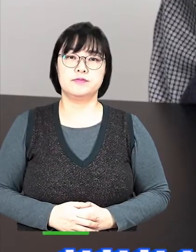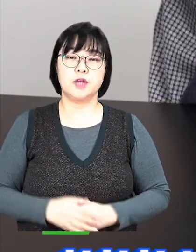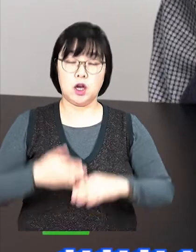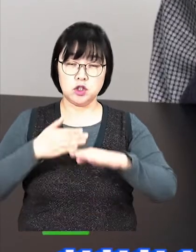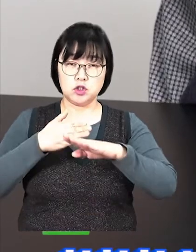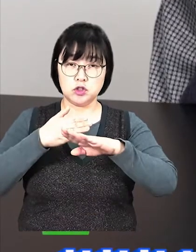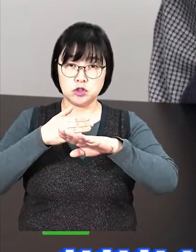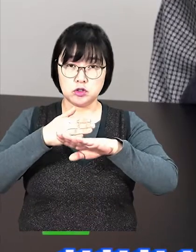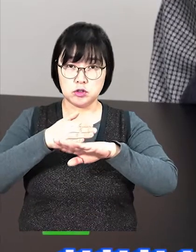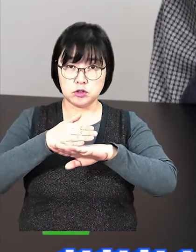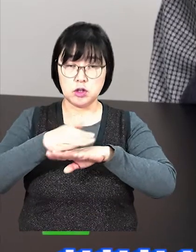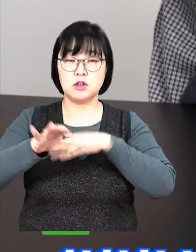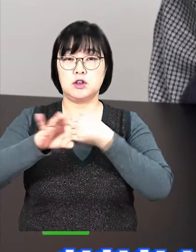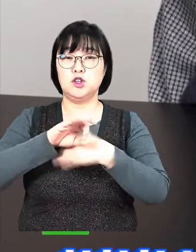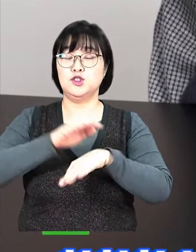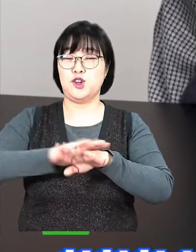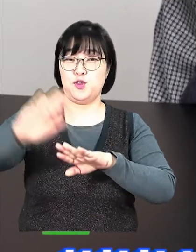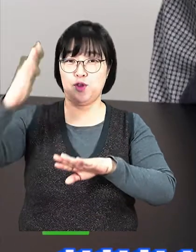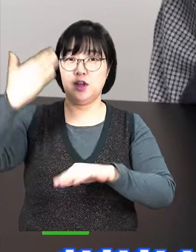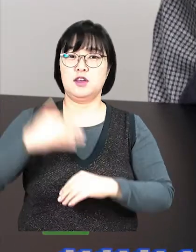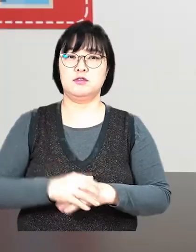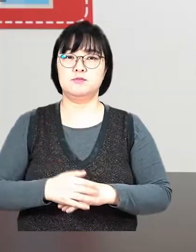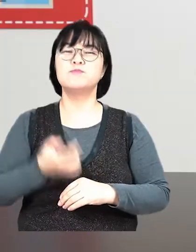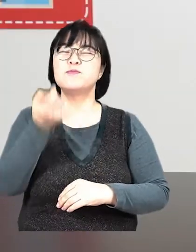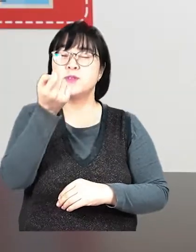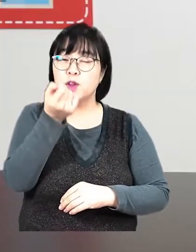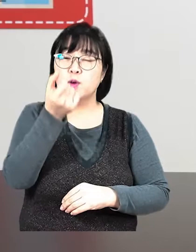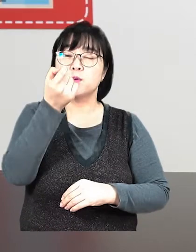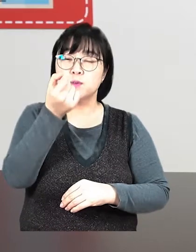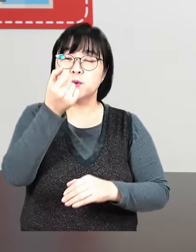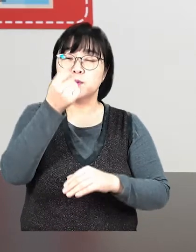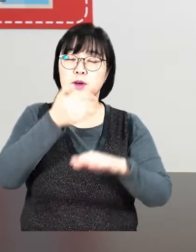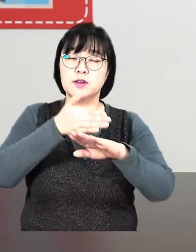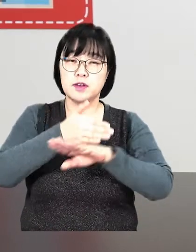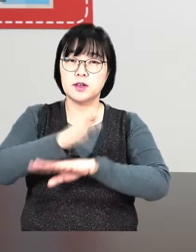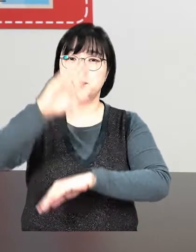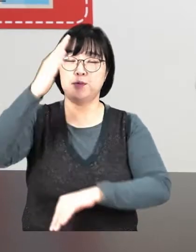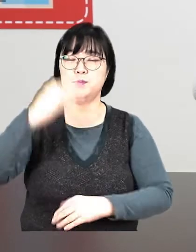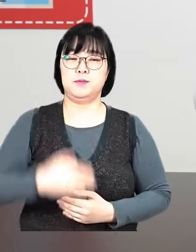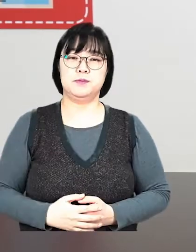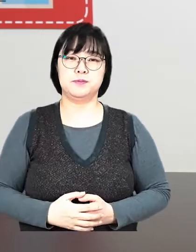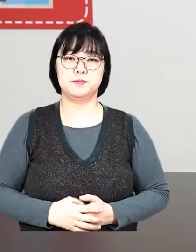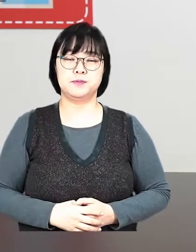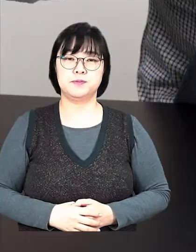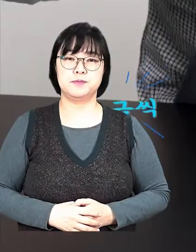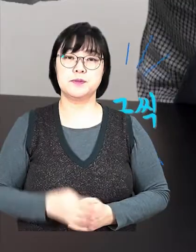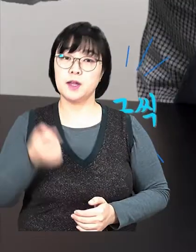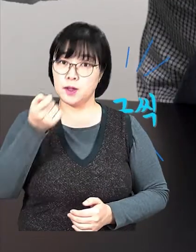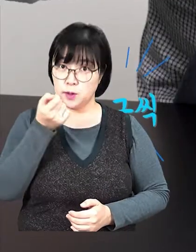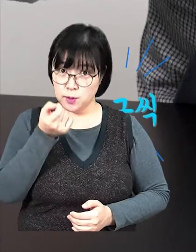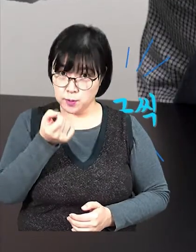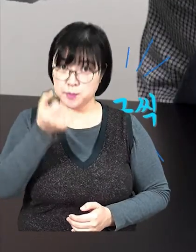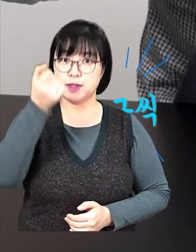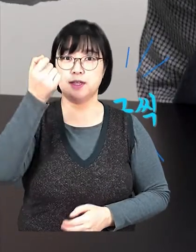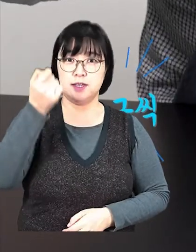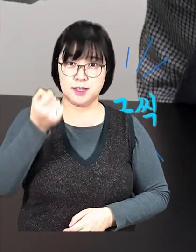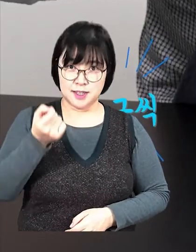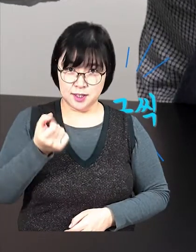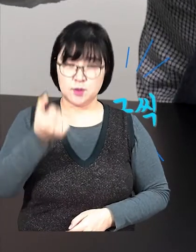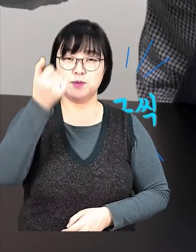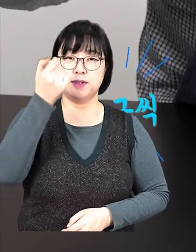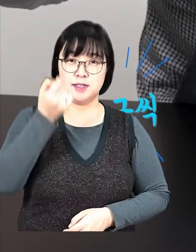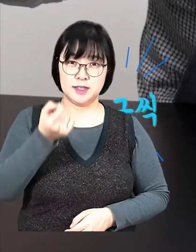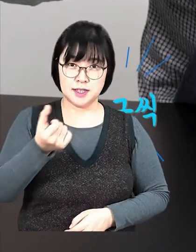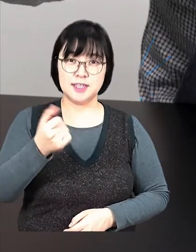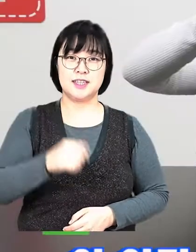천천히 넣으니까 섞이지 않고 잘 되네요. 네. 조금씩 넣어주면 돼요. 천천히. 조금씩. 조금씩.